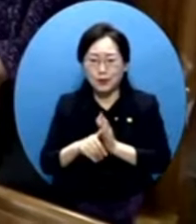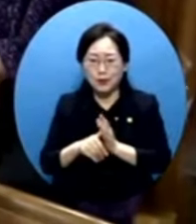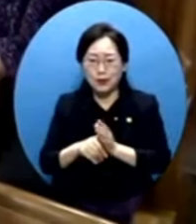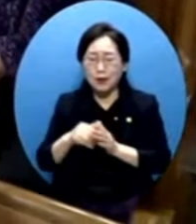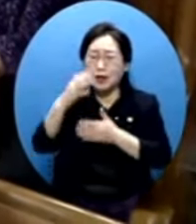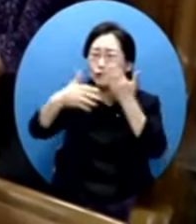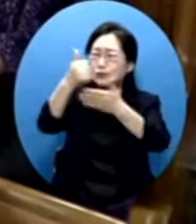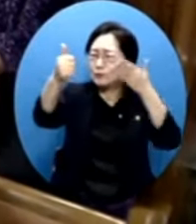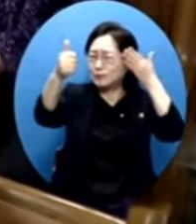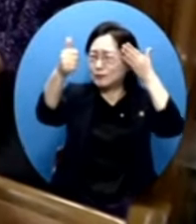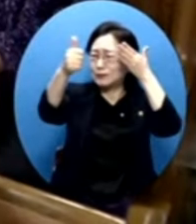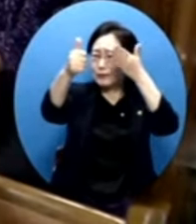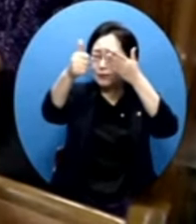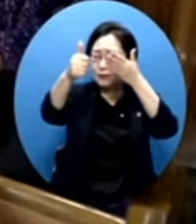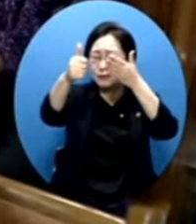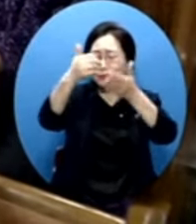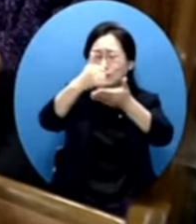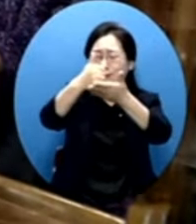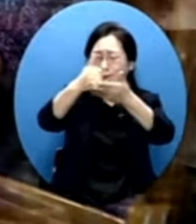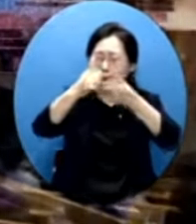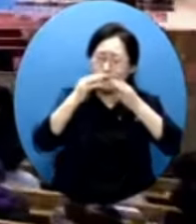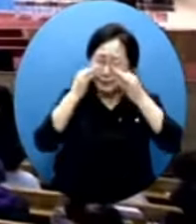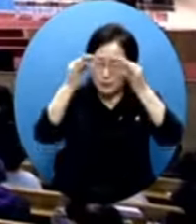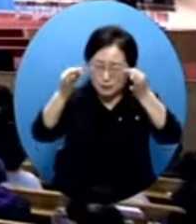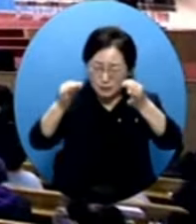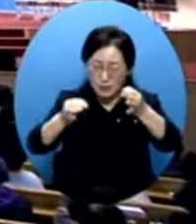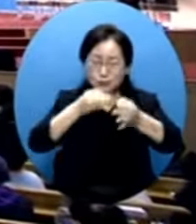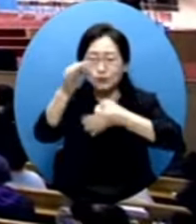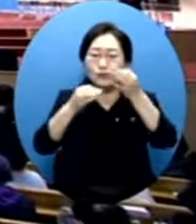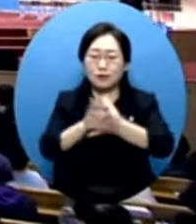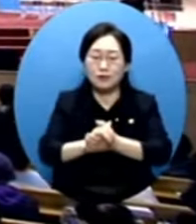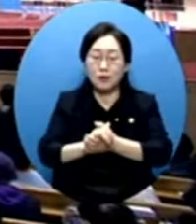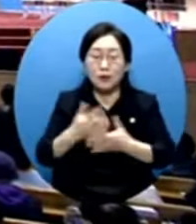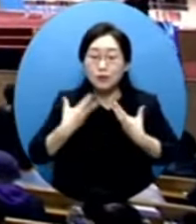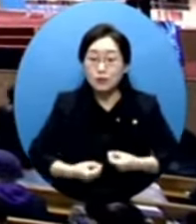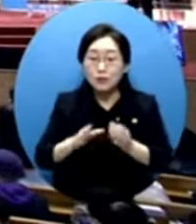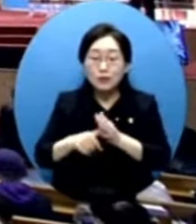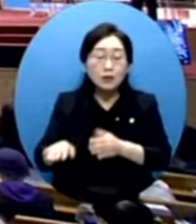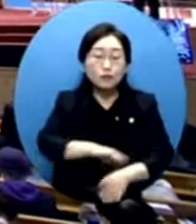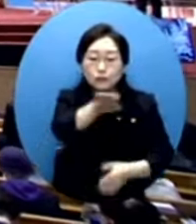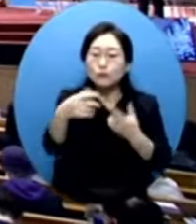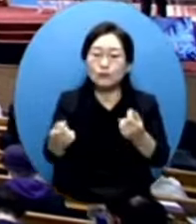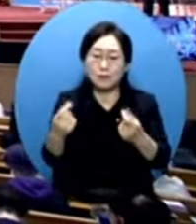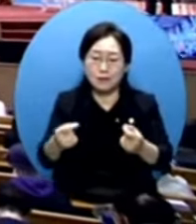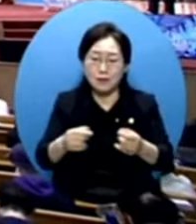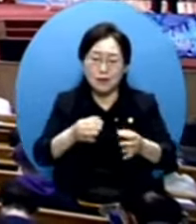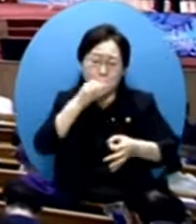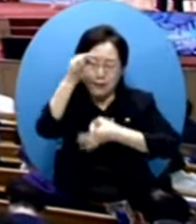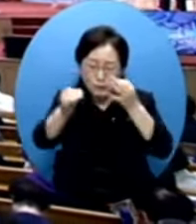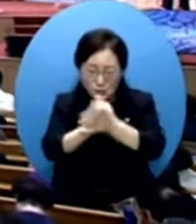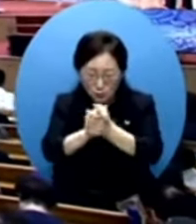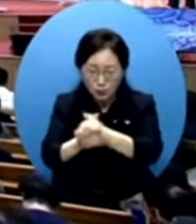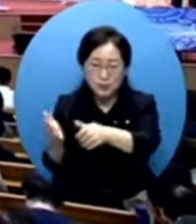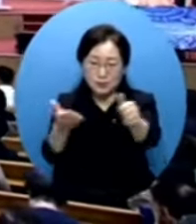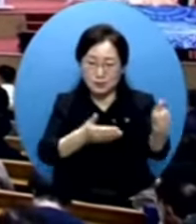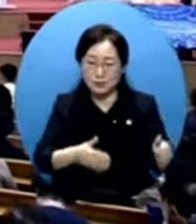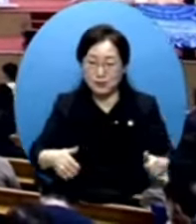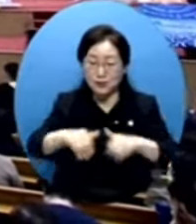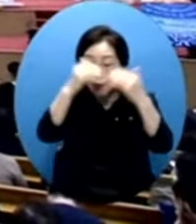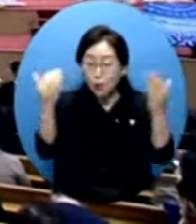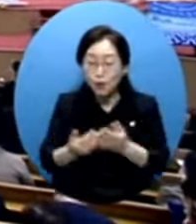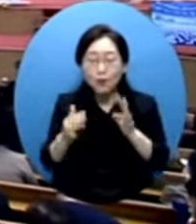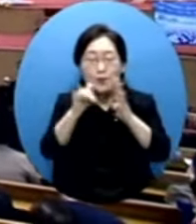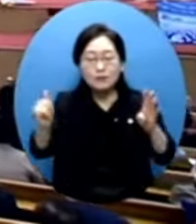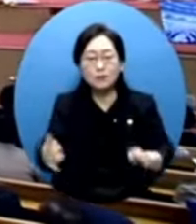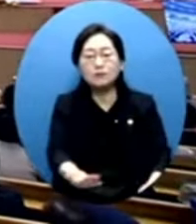고정시키고 간절히 부르져 기도했습니다 절망의 때 우리가 주님께 부르짖어 기도해야 되는 것입니다 그리고 온